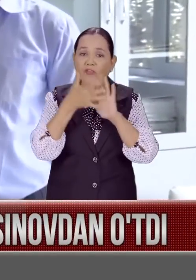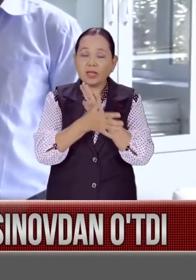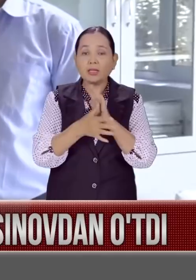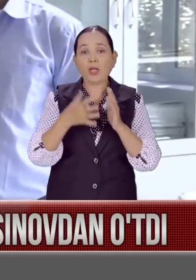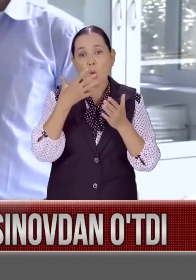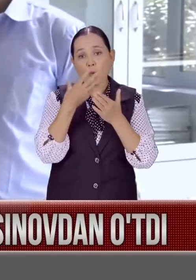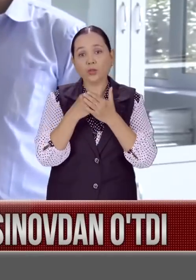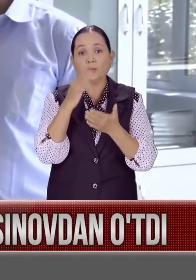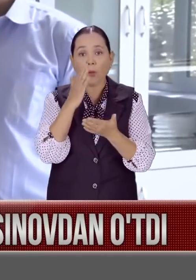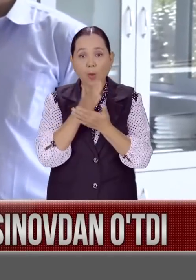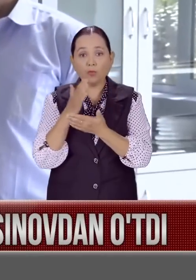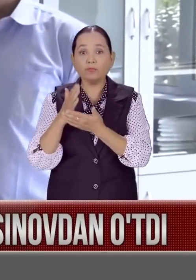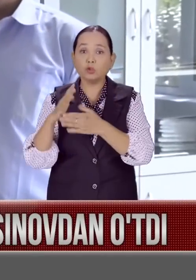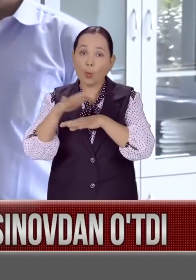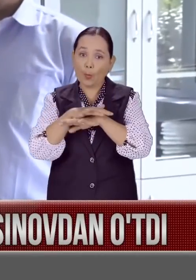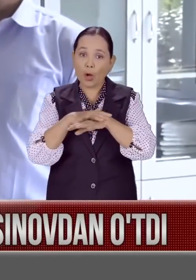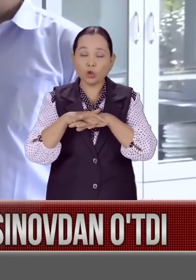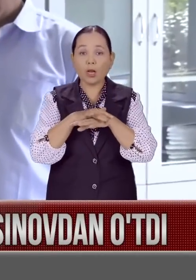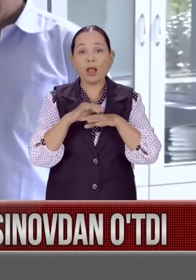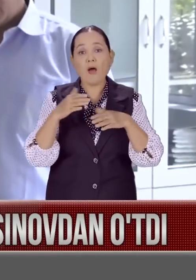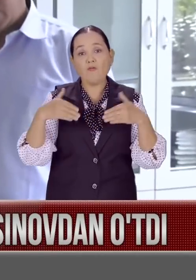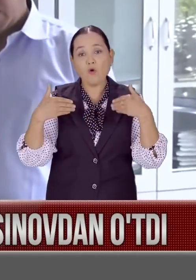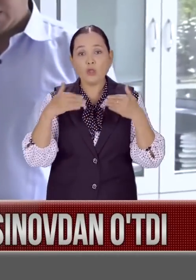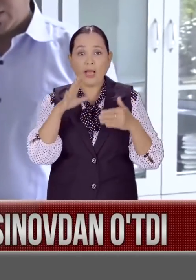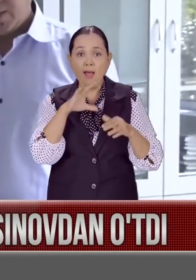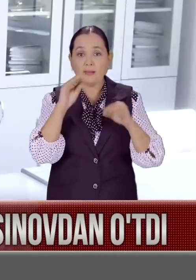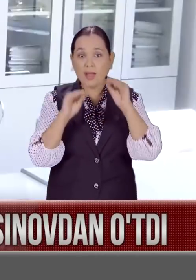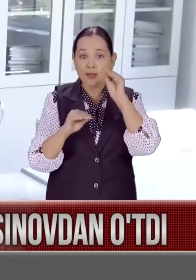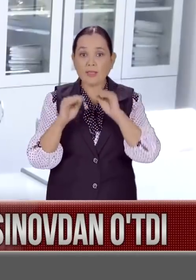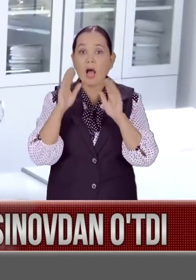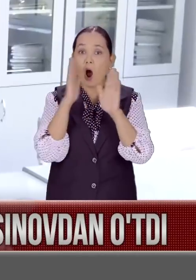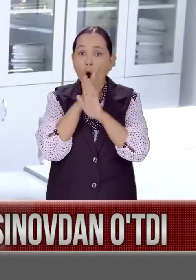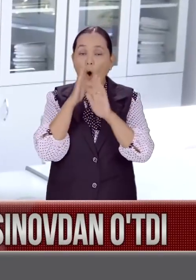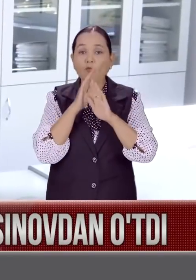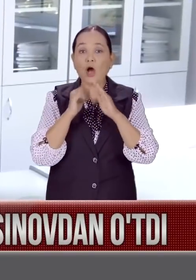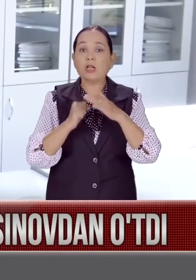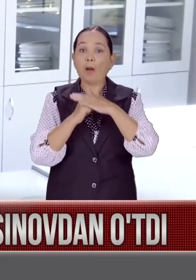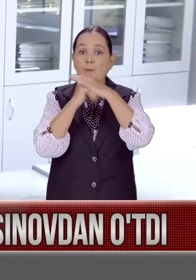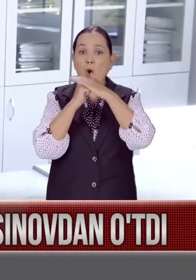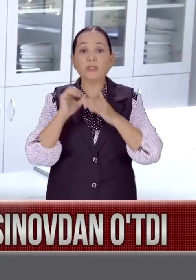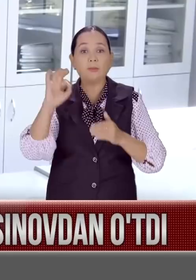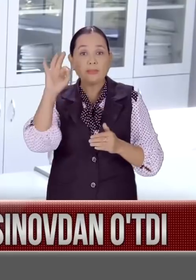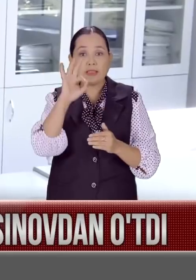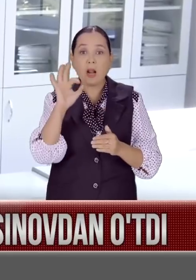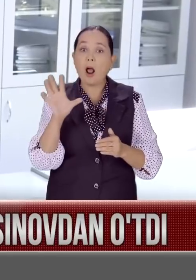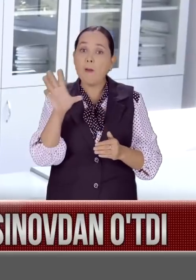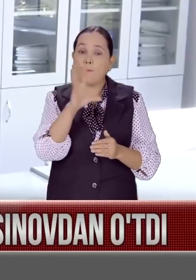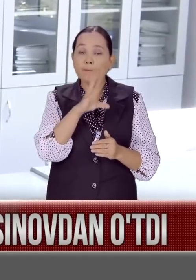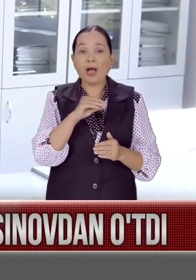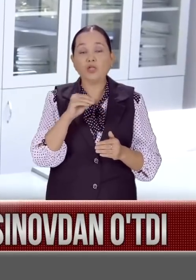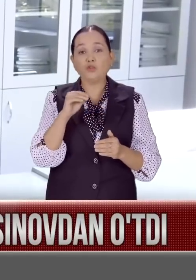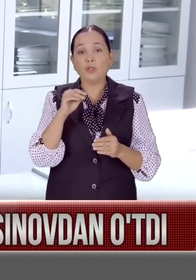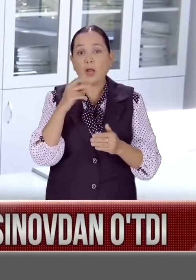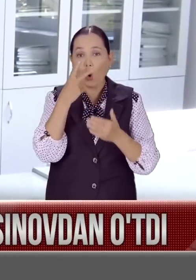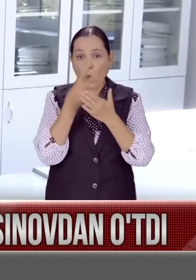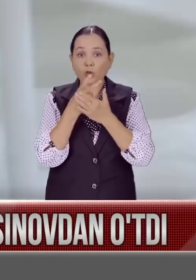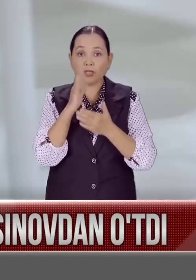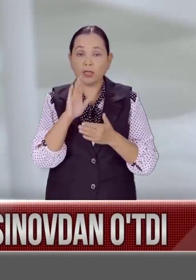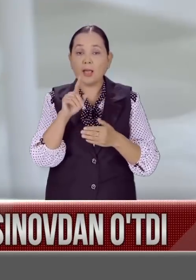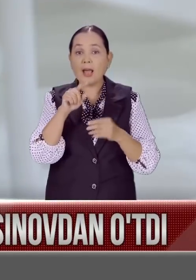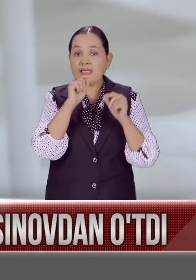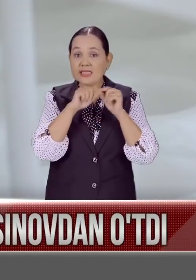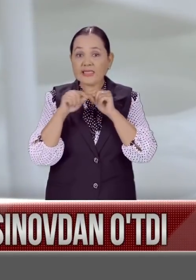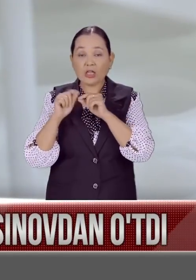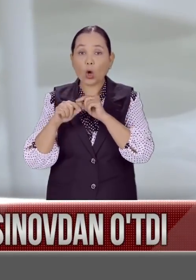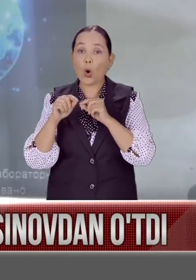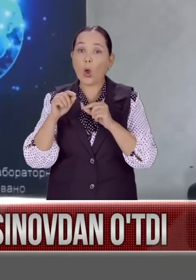filtrlar o'sha o'zimizda mavjud bozordagi ashyolardan foydalanildi. Havoni bosimi, temperaturasi barcha parametrlarni ko'rsatib turadi.